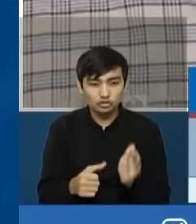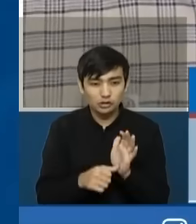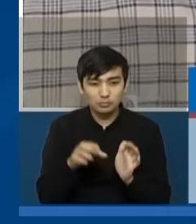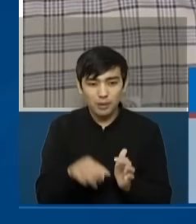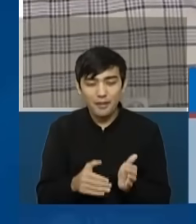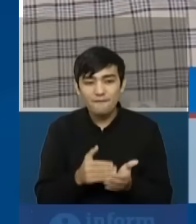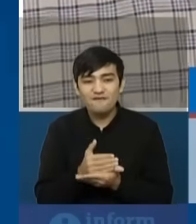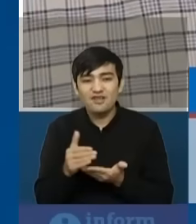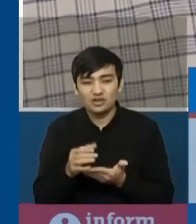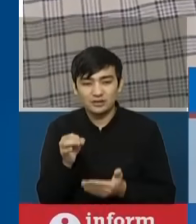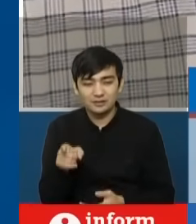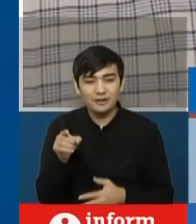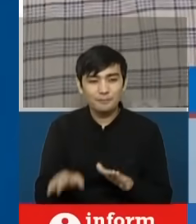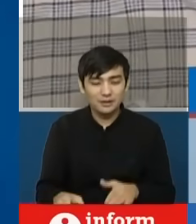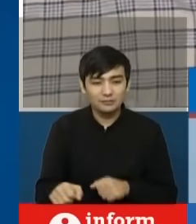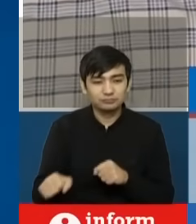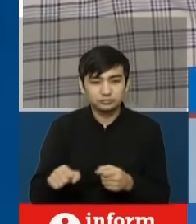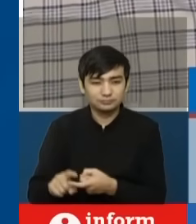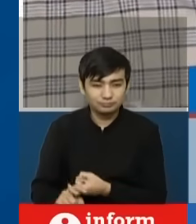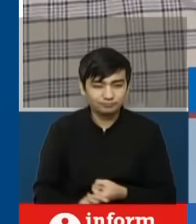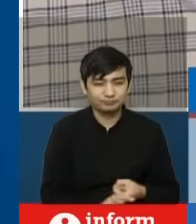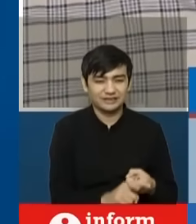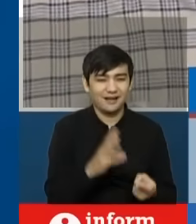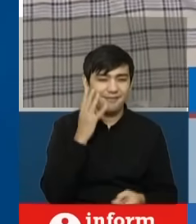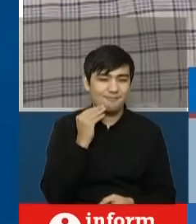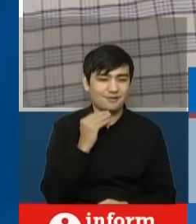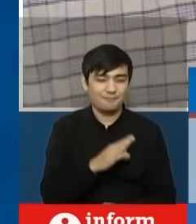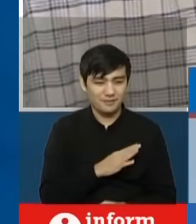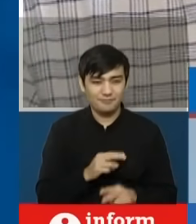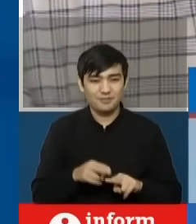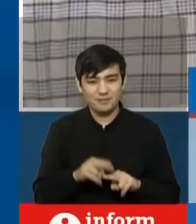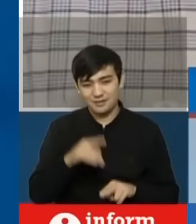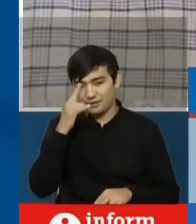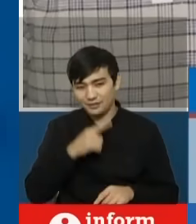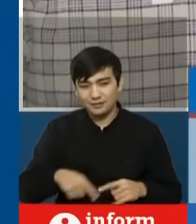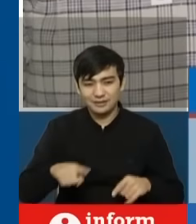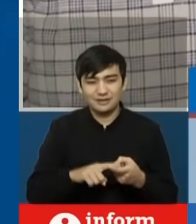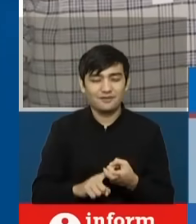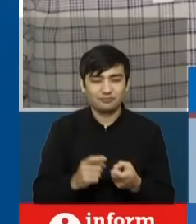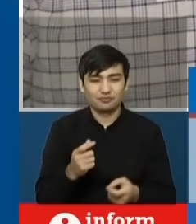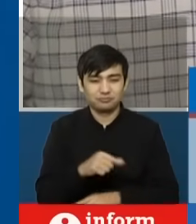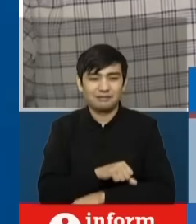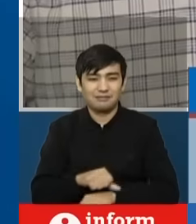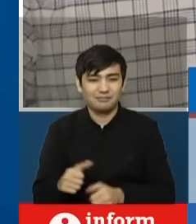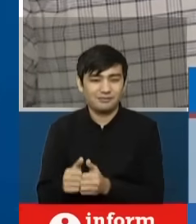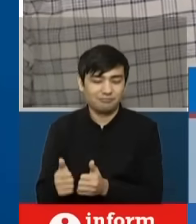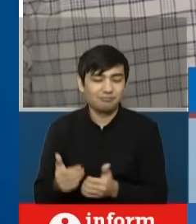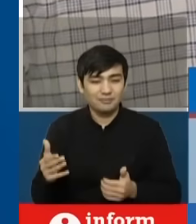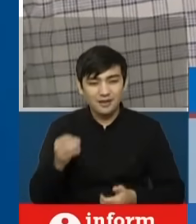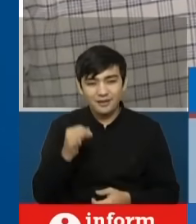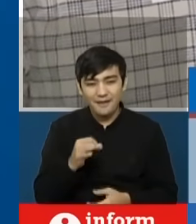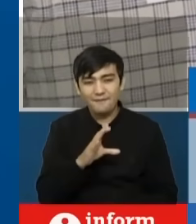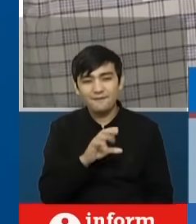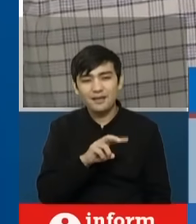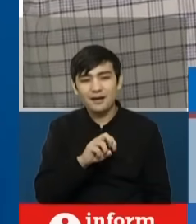Сосын бағанағы жер сілкінісі ошағы біздің осы еліміздің территориясына әсер етті. Біздің көрсеткен жерлер бағанағы